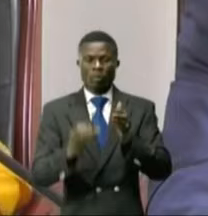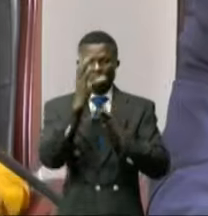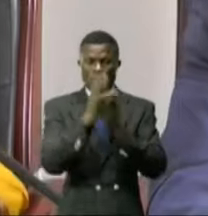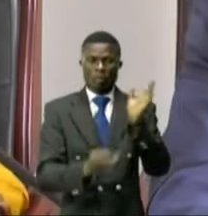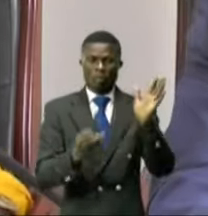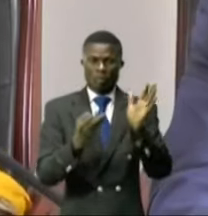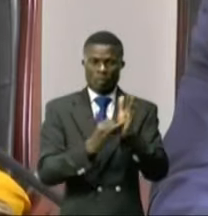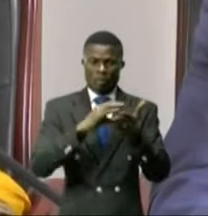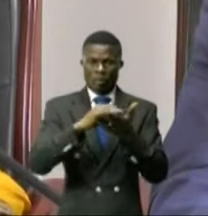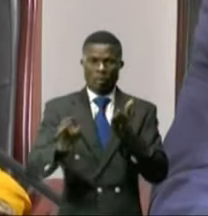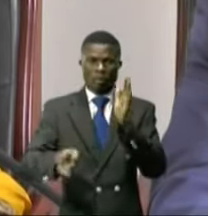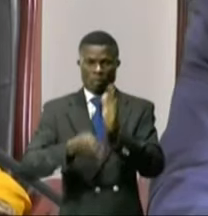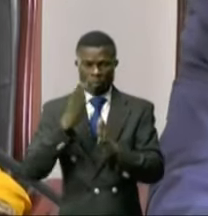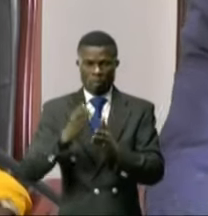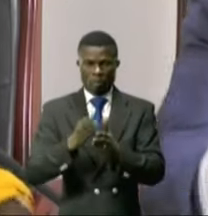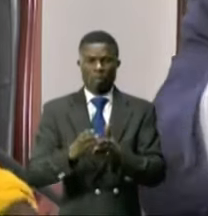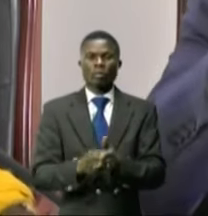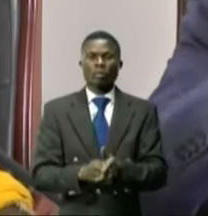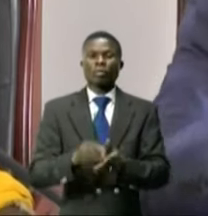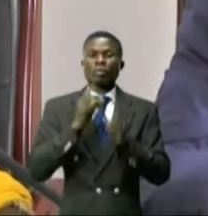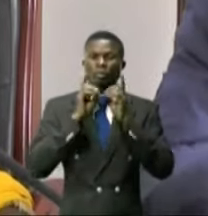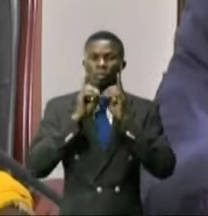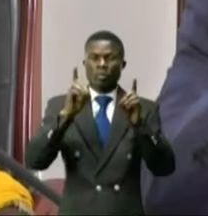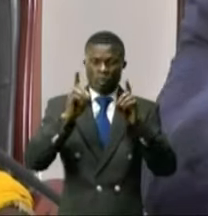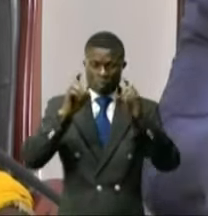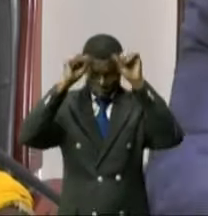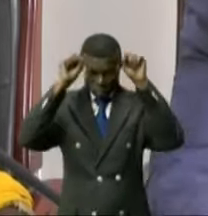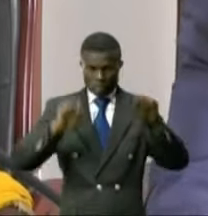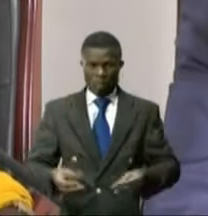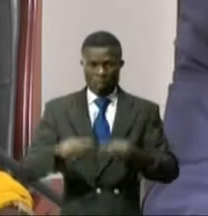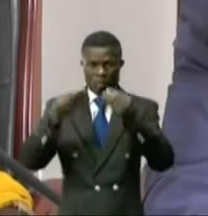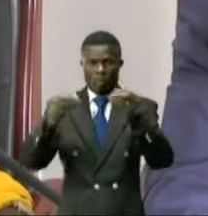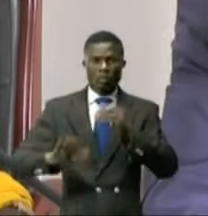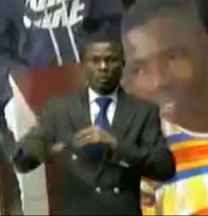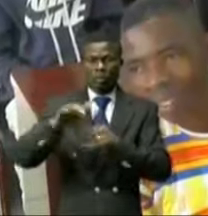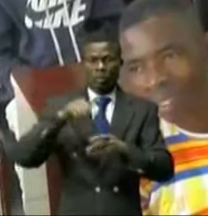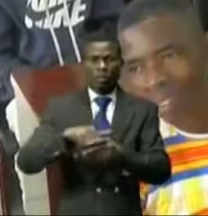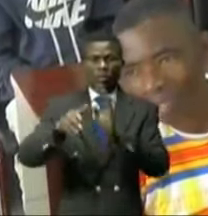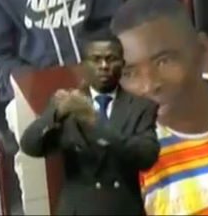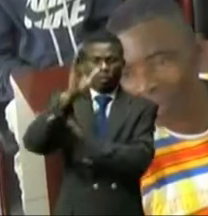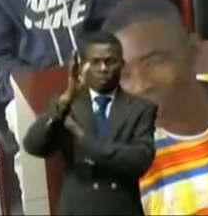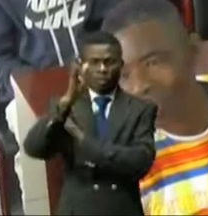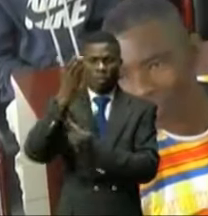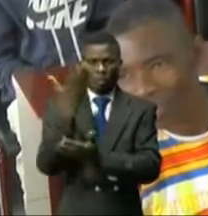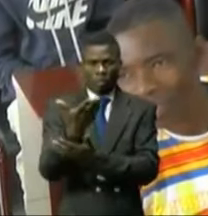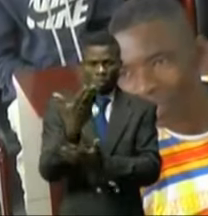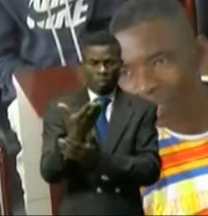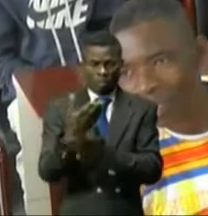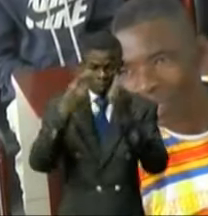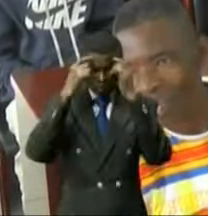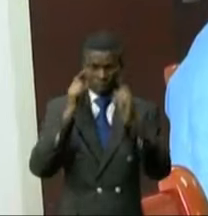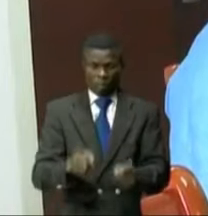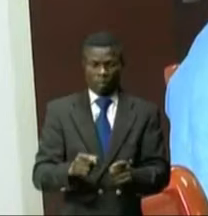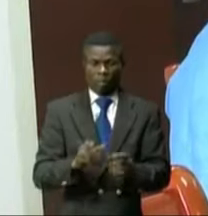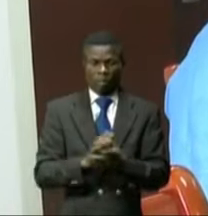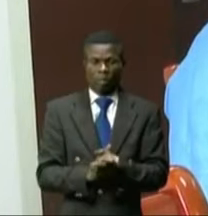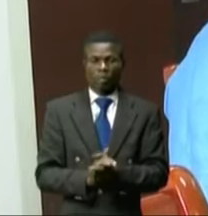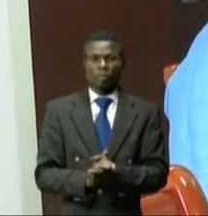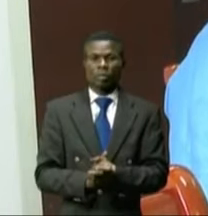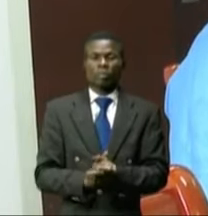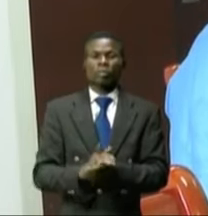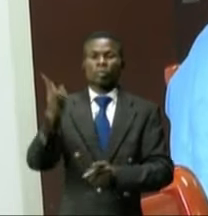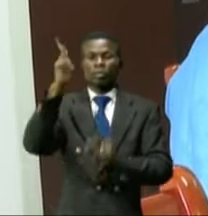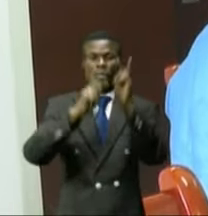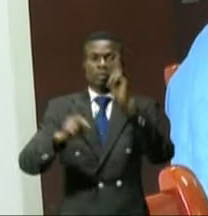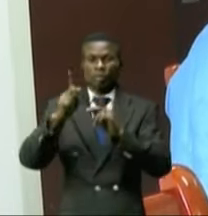D'ailleurs, c'est l'écriture que le président de la République, quand il avait dédié le maître dans la main de Dieu, il avait cité 2 Chronique 7-14, le